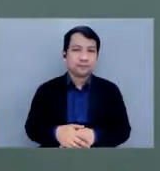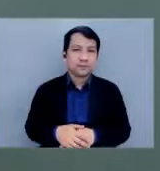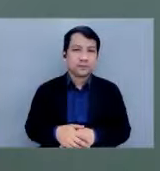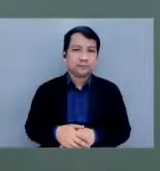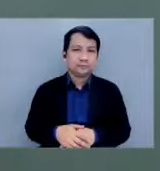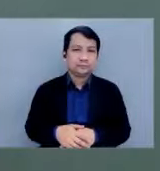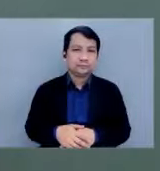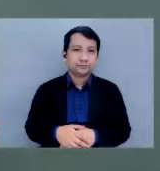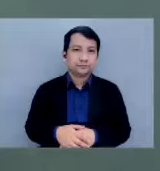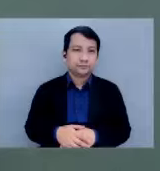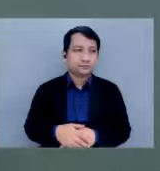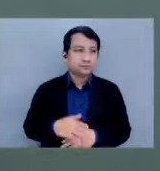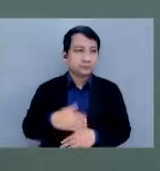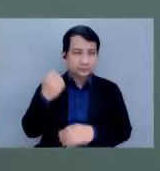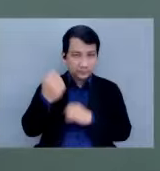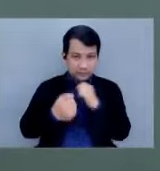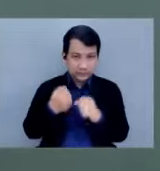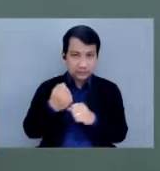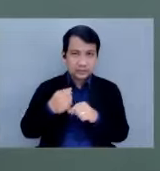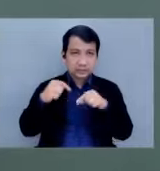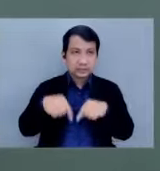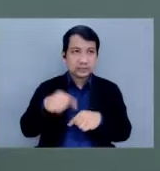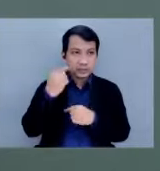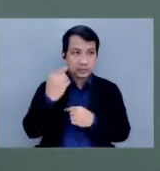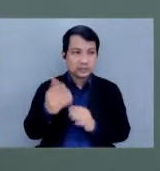Almost a year na rin po pala na